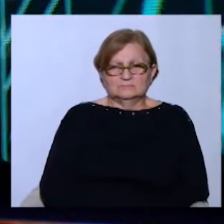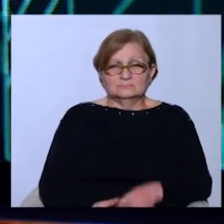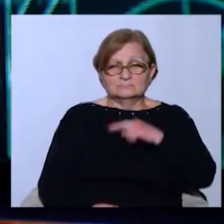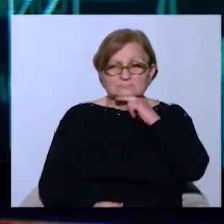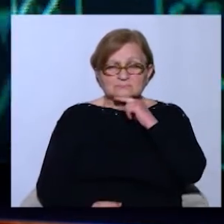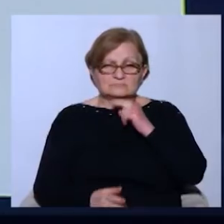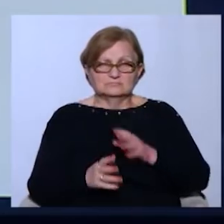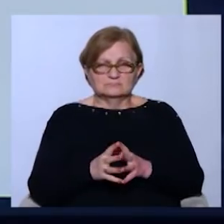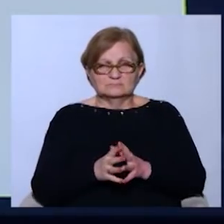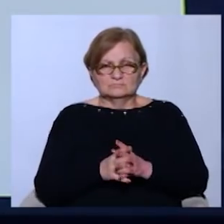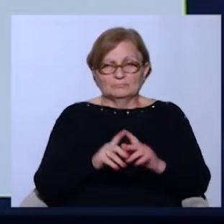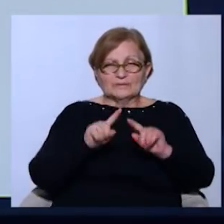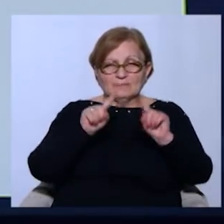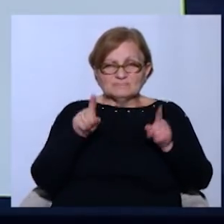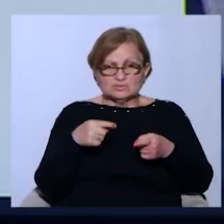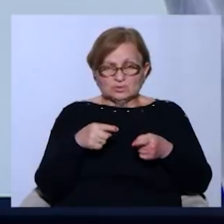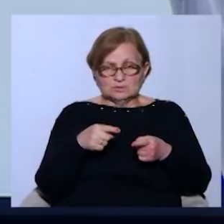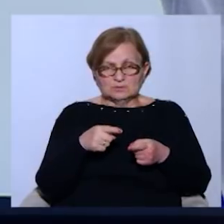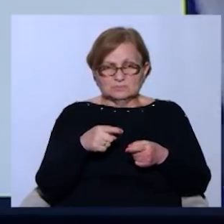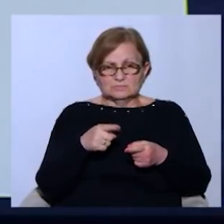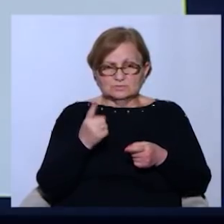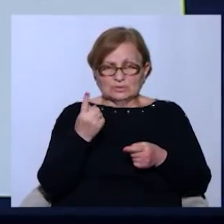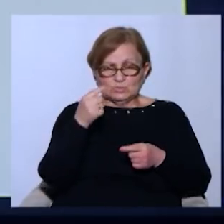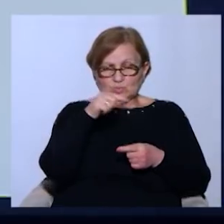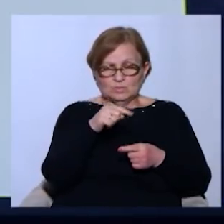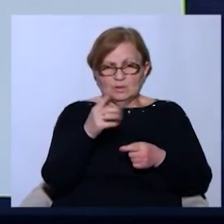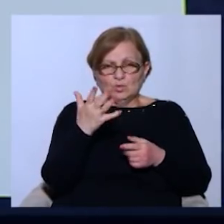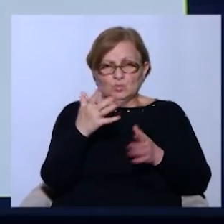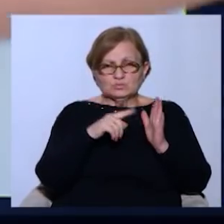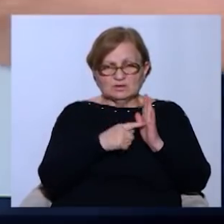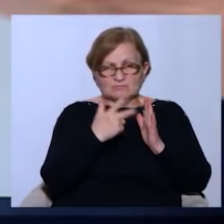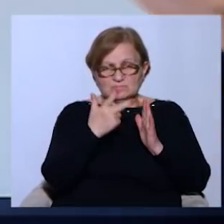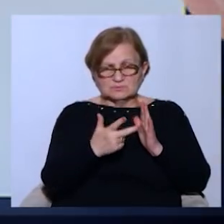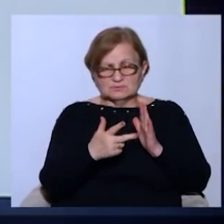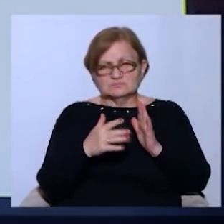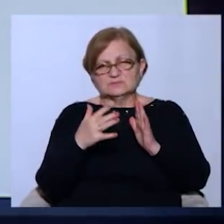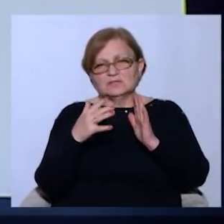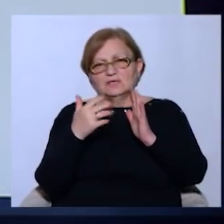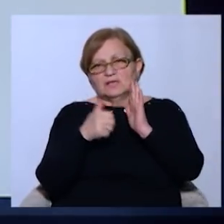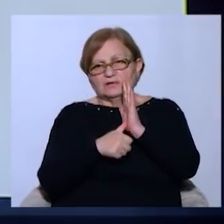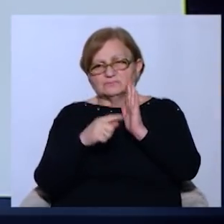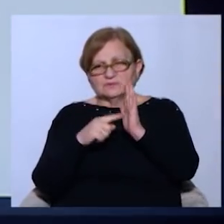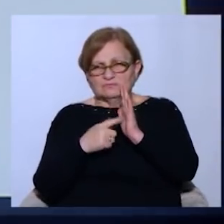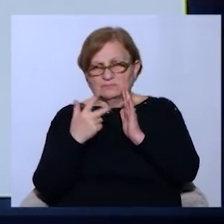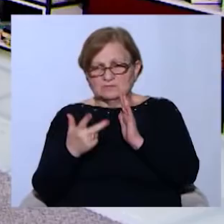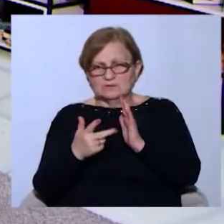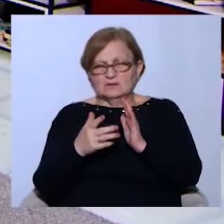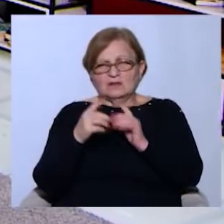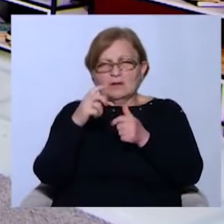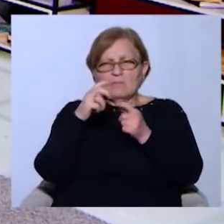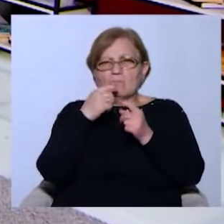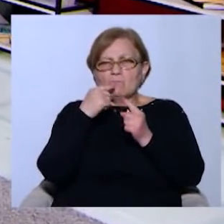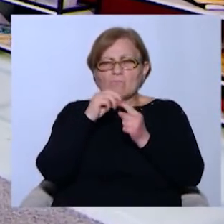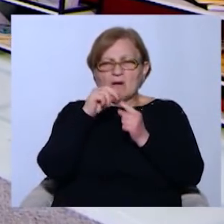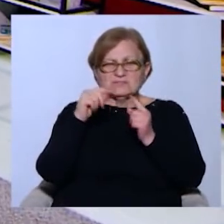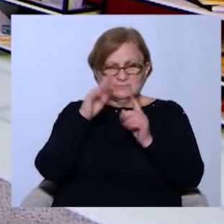დავაკვირდეთ, ესე იგი, ფჩხილებში ჩაწერილი თითოეული შესაკრები მრავლდება 5-ზე. ნახეთ, უკვე მარწყვებს რო თავი დავანებოთ, უკვე